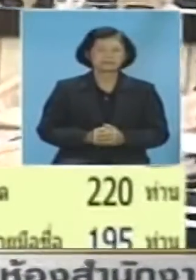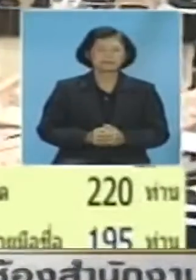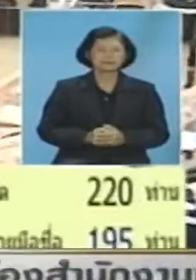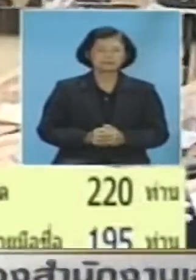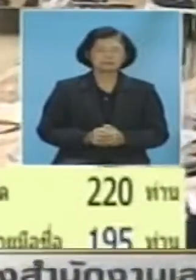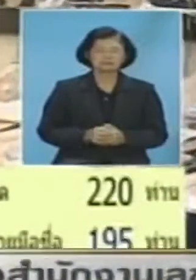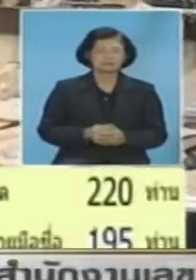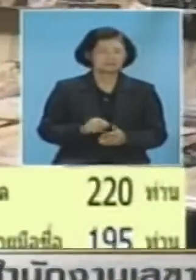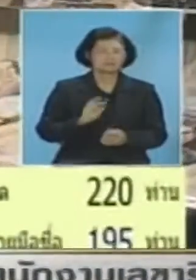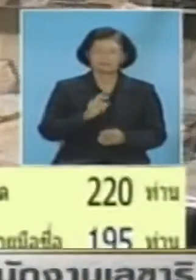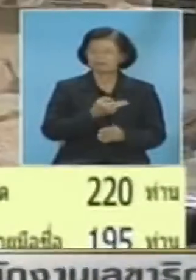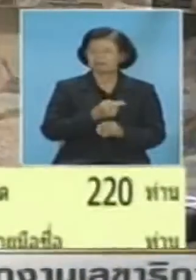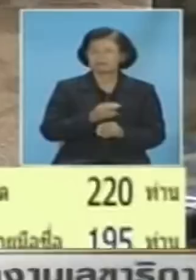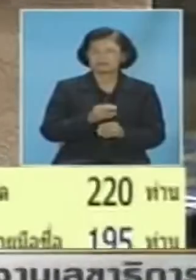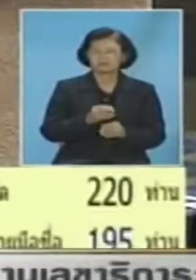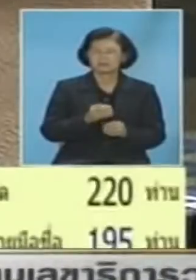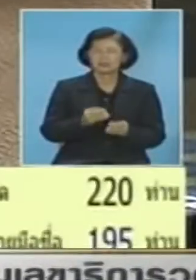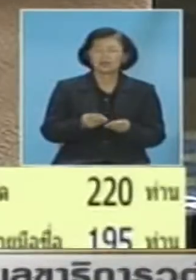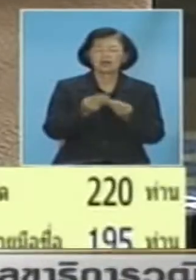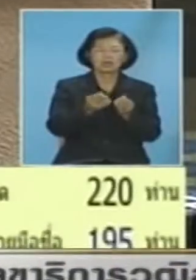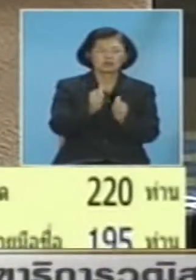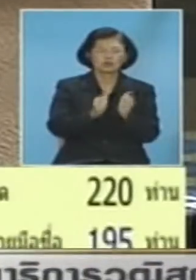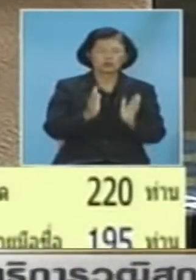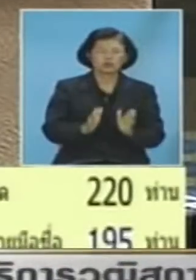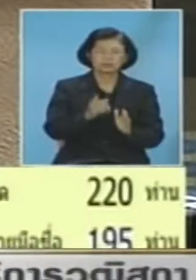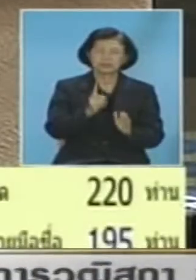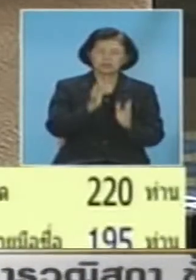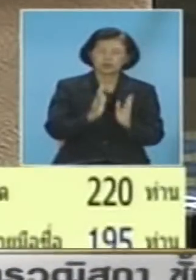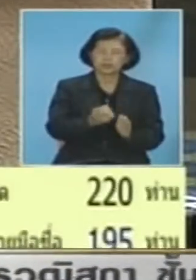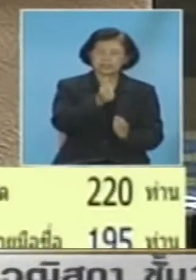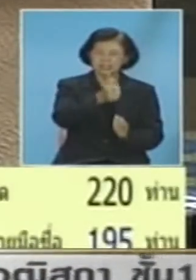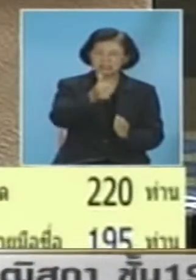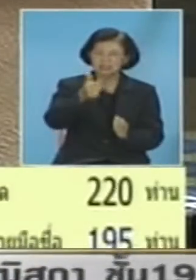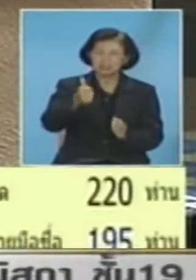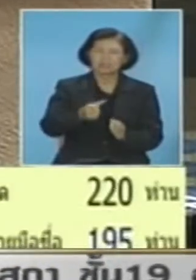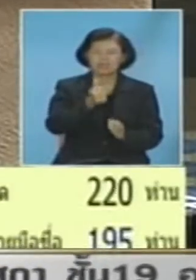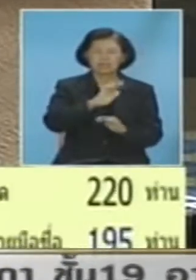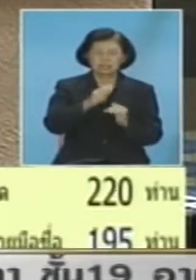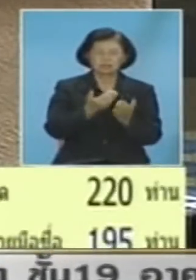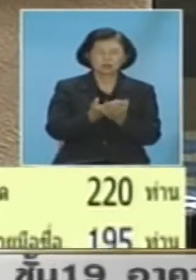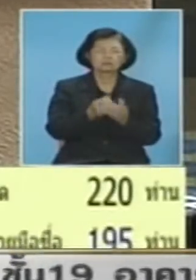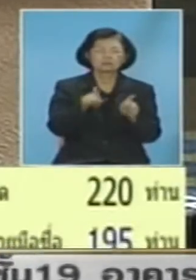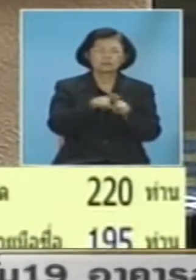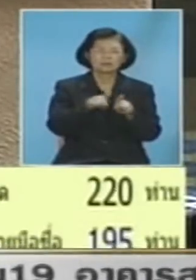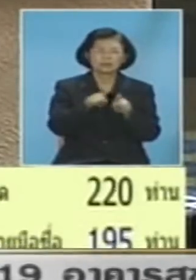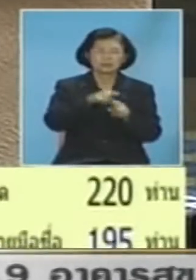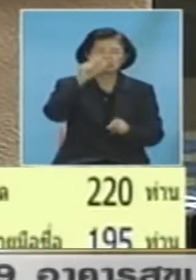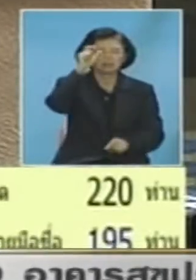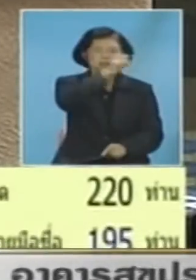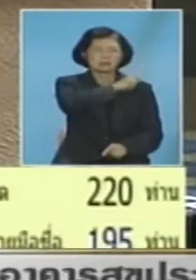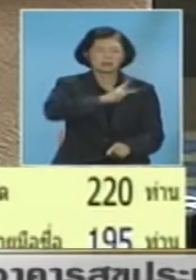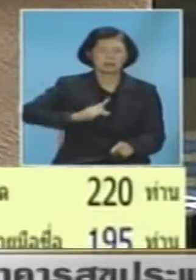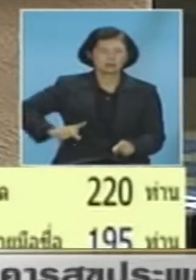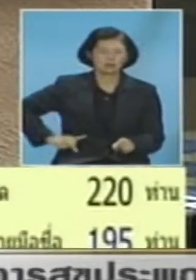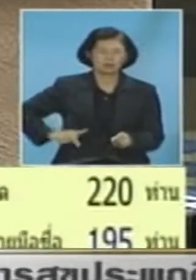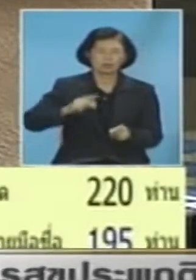เราไม่อาจที่จะให้ทุกคนเป็นคนดีได้ดังที่พระบาทสมเด็จพระเจ้าอยู่หัวได้